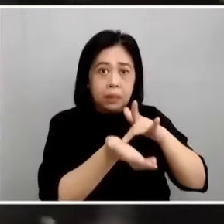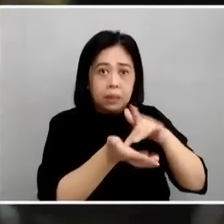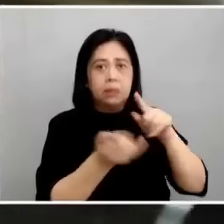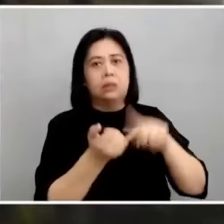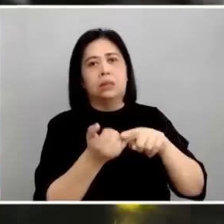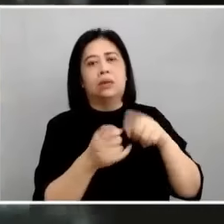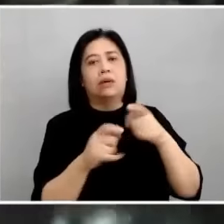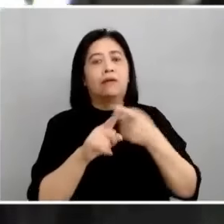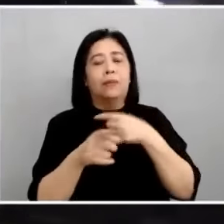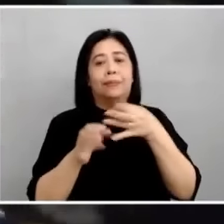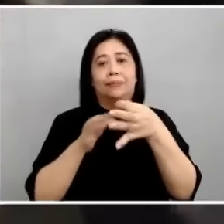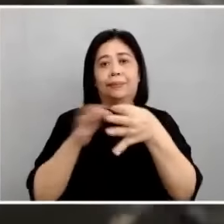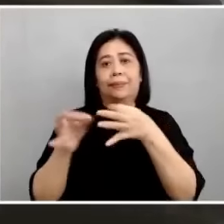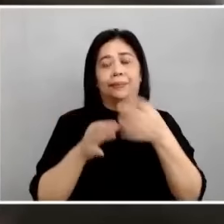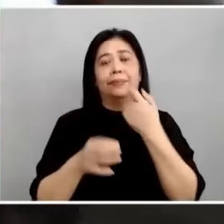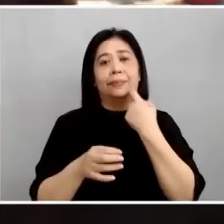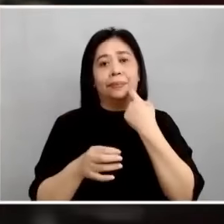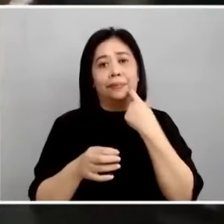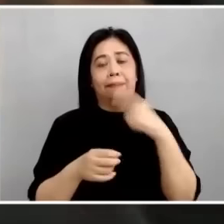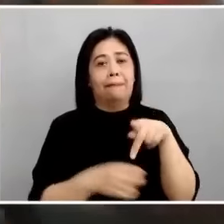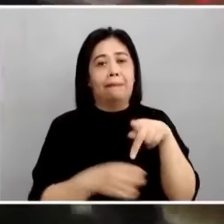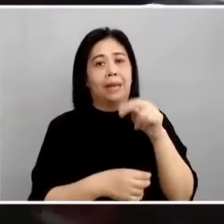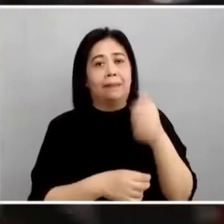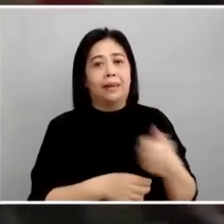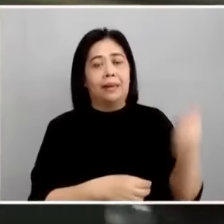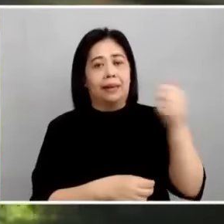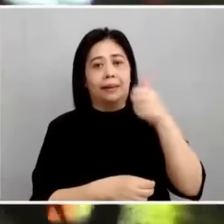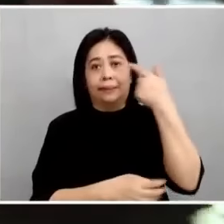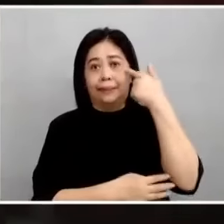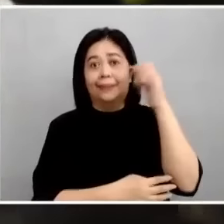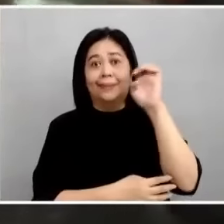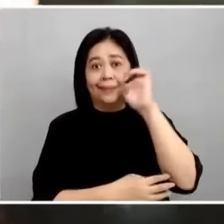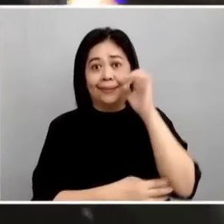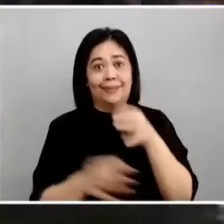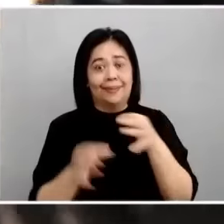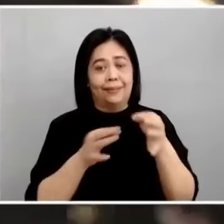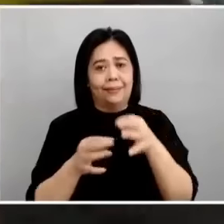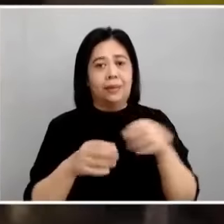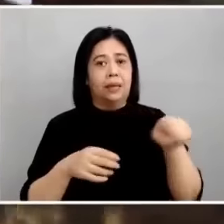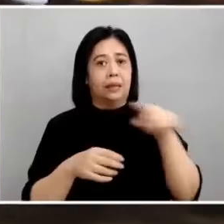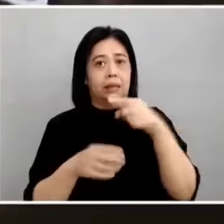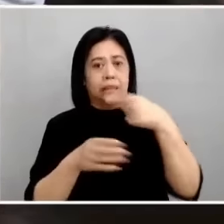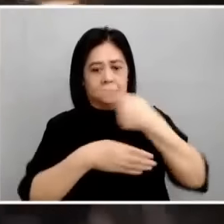sa paliwanag kanina ni PNP Chief General Guillermo Eliazar, itong